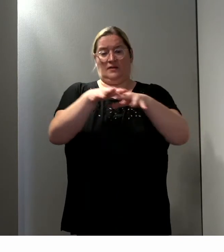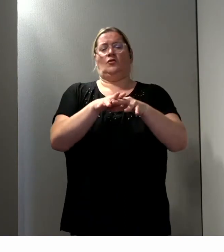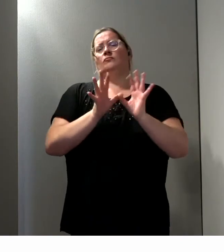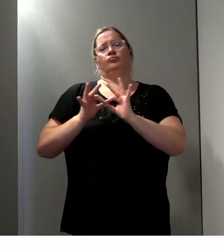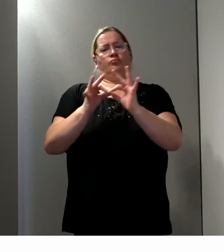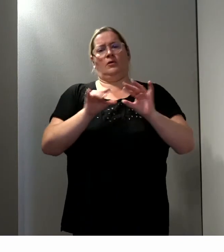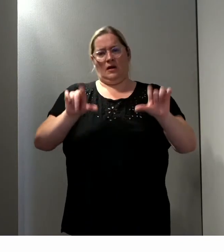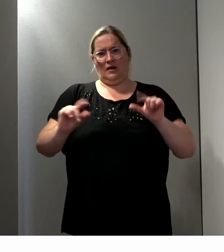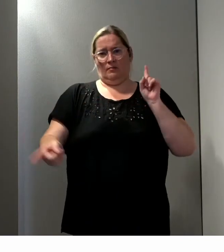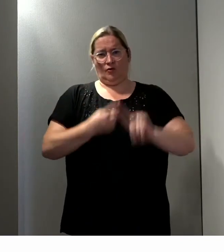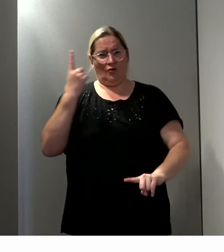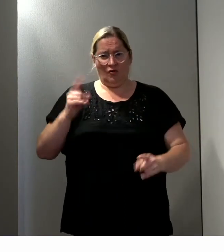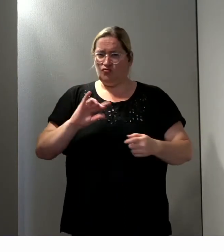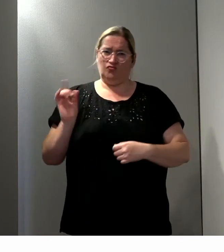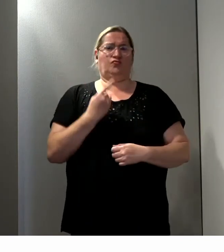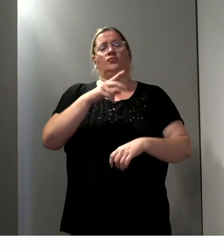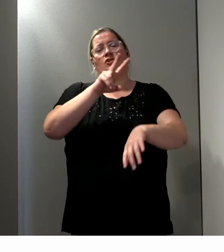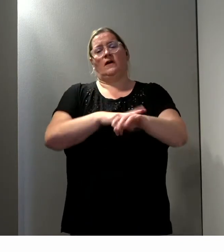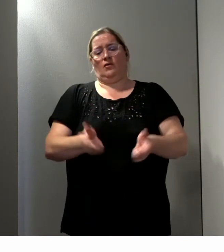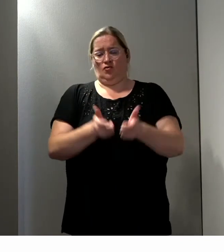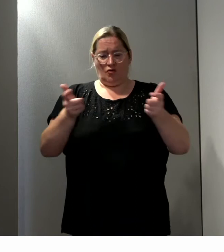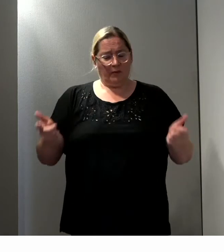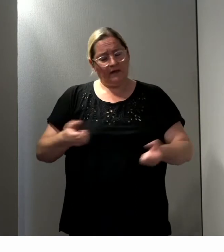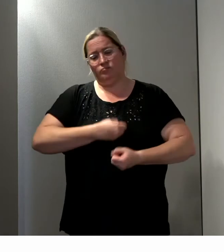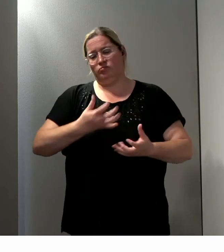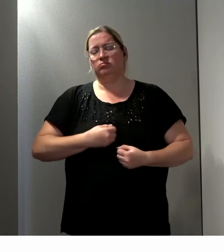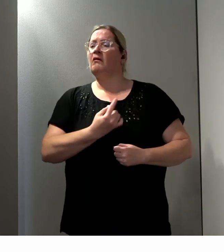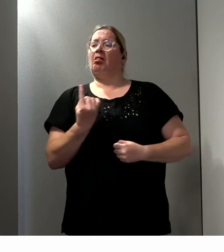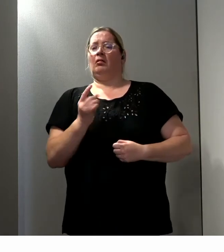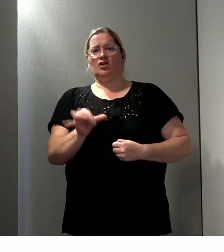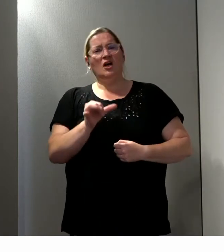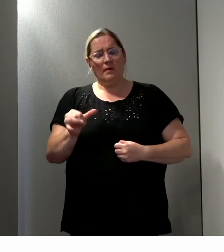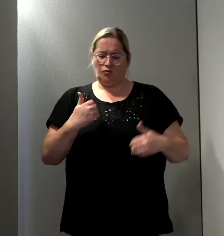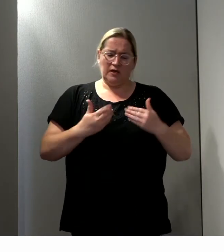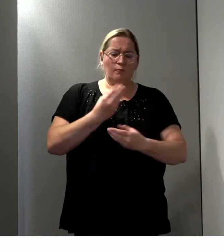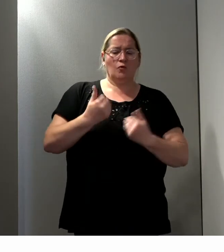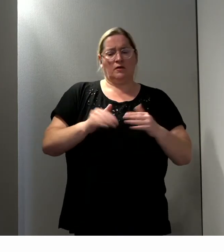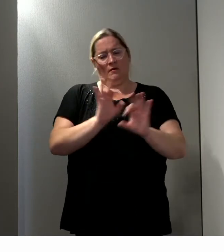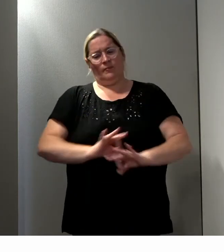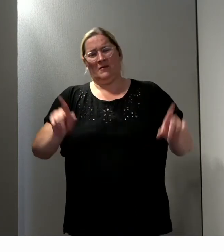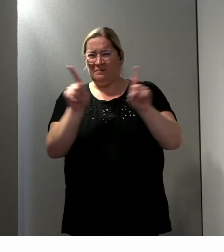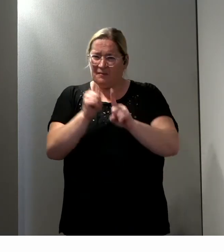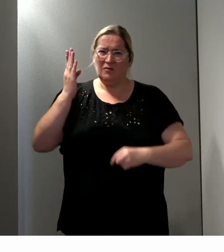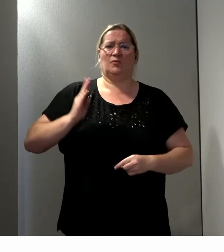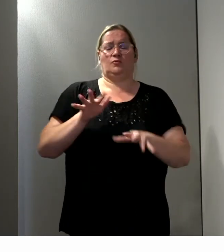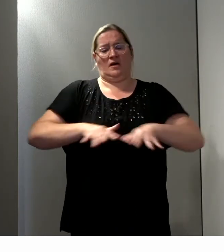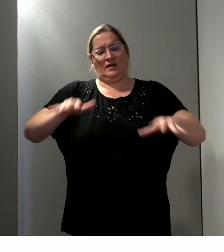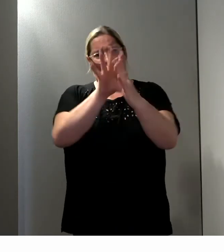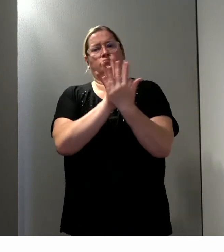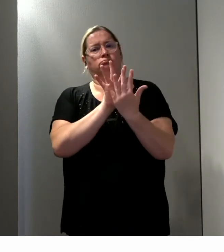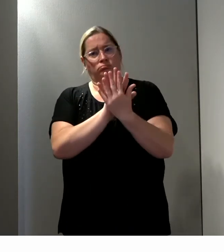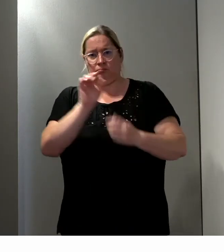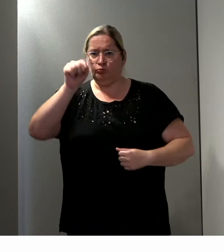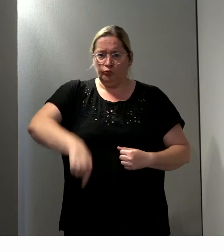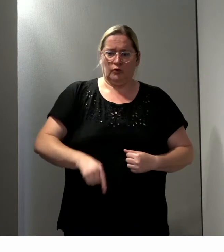fondamental. N'importe quel chef d'entreprise vous dira qu'il a besoin d'un réseau, qu'il soit handicapé ou pas handicapé. Donc c'est vrai qu'on travaille